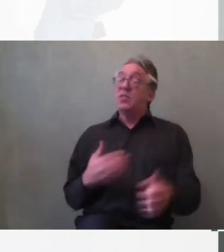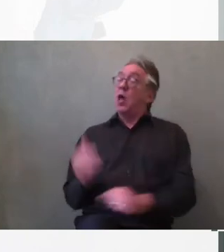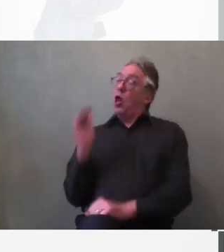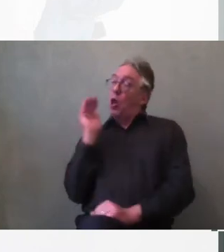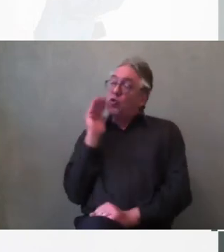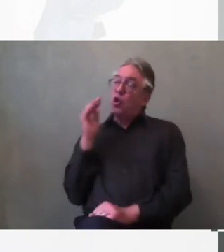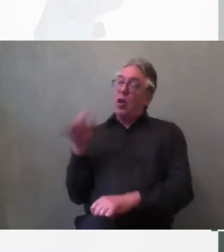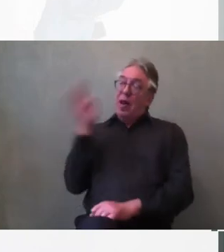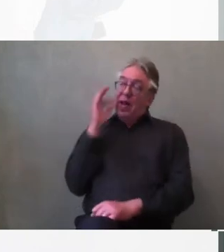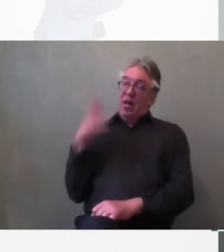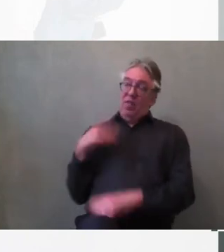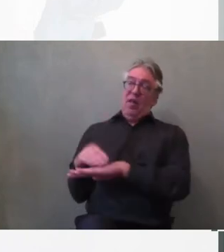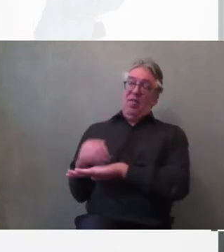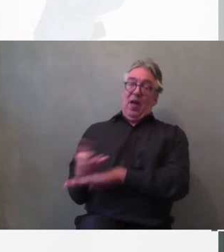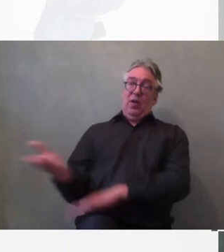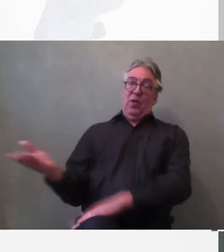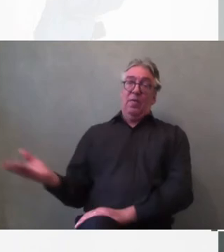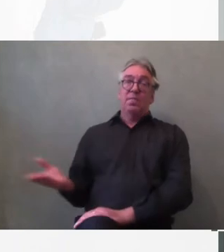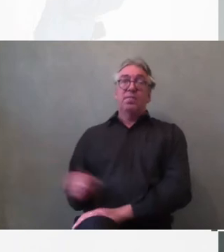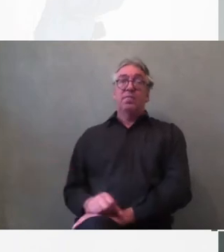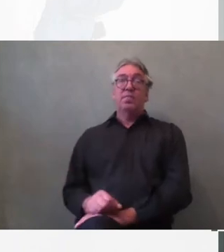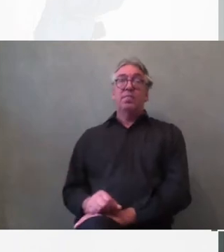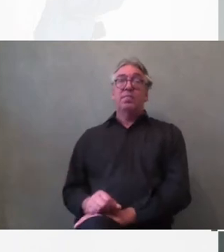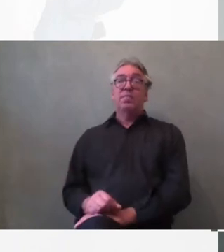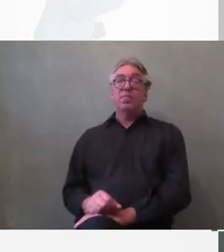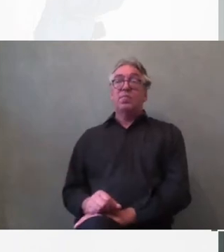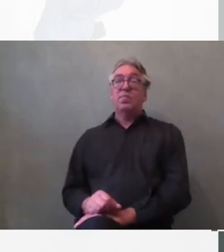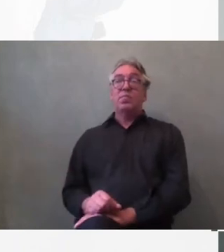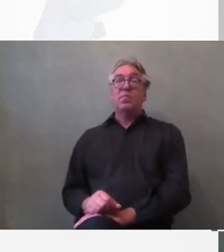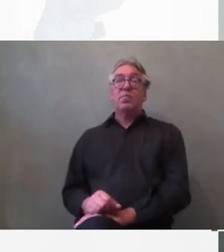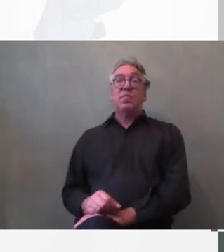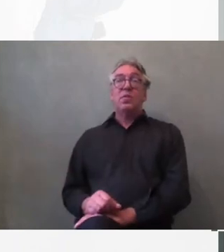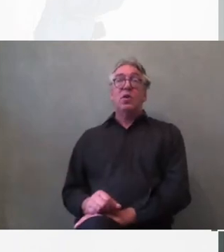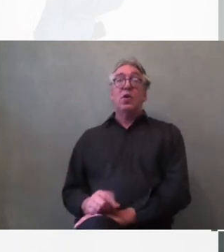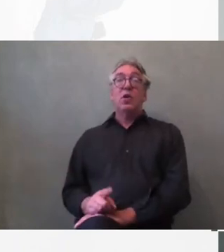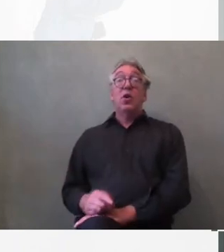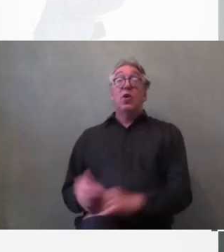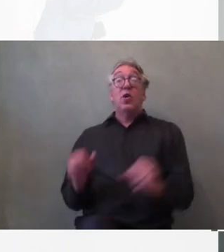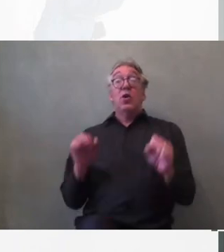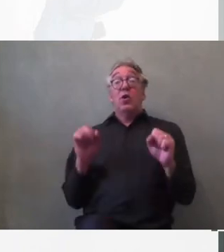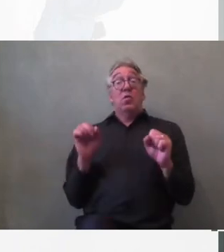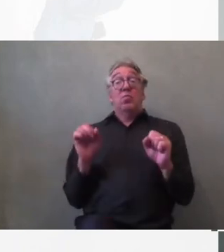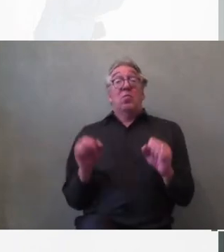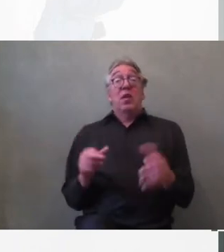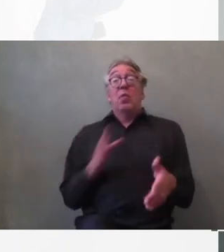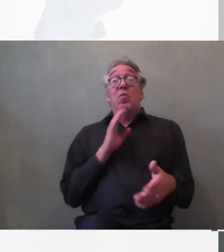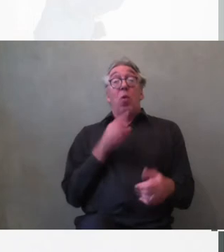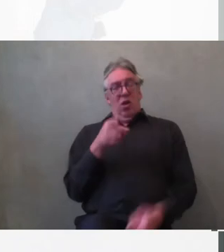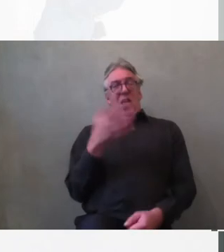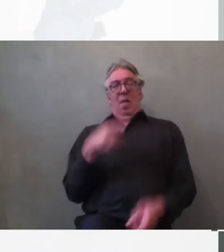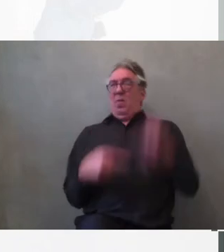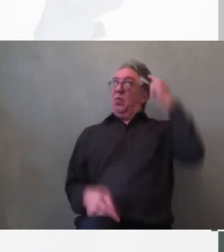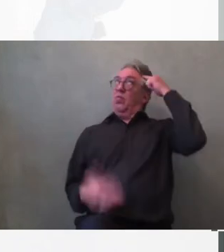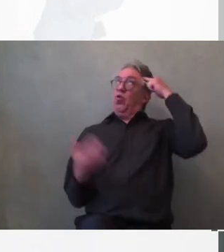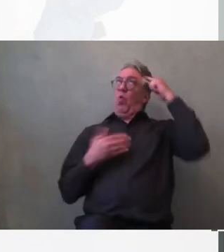ervaringen. Vooral ook leren. Het kan zijn dat jij misschien een ingenomen idee hebt van wat toegankelijkheid